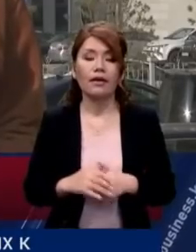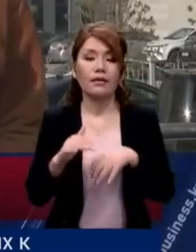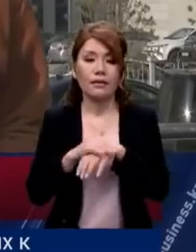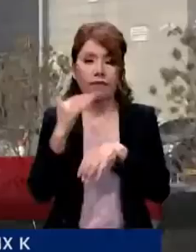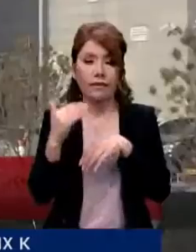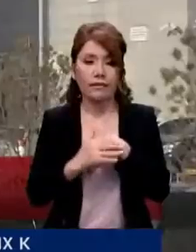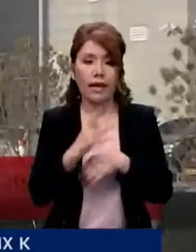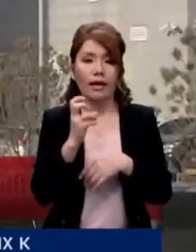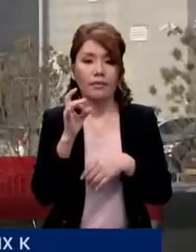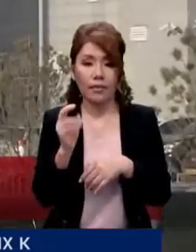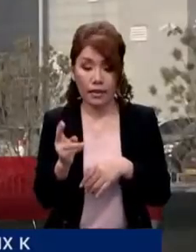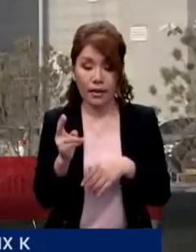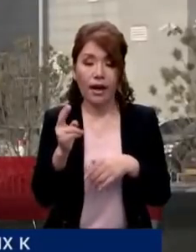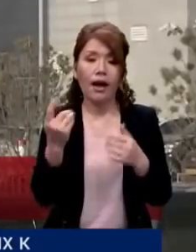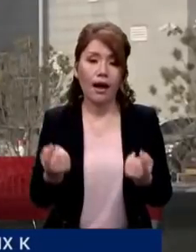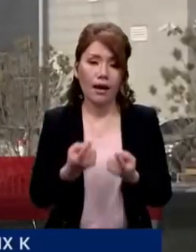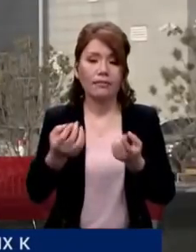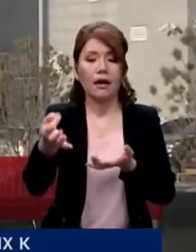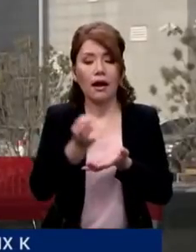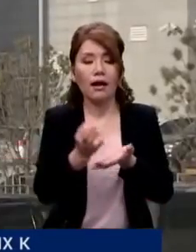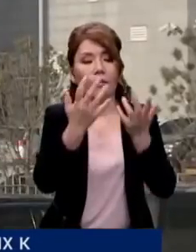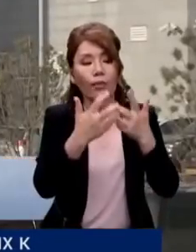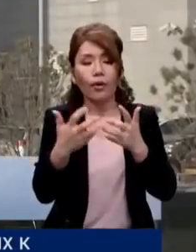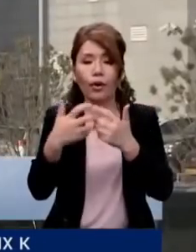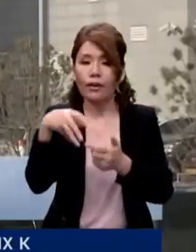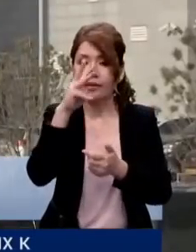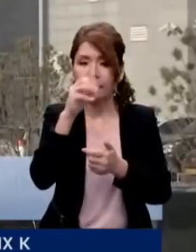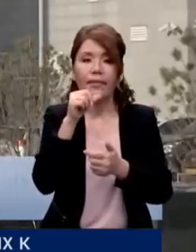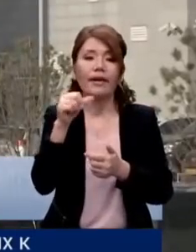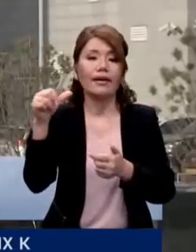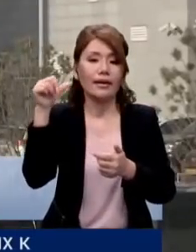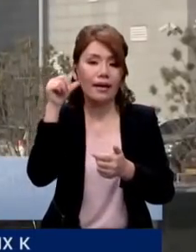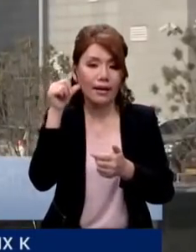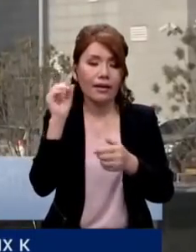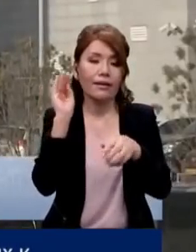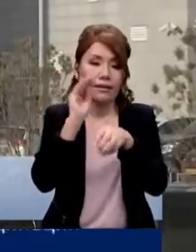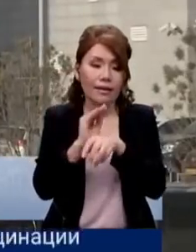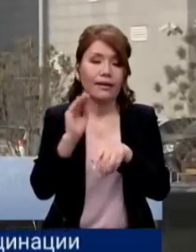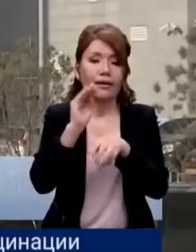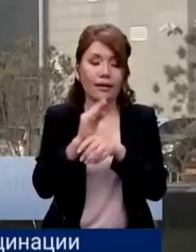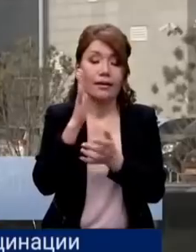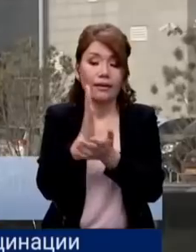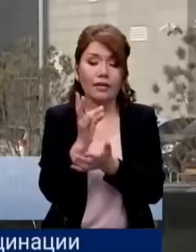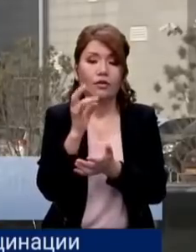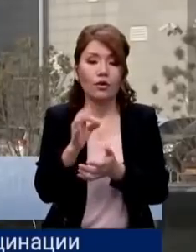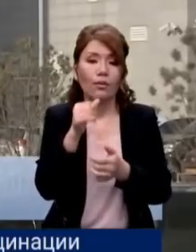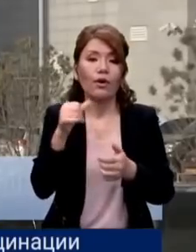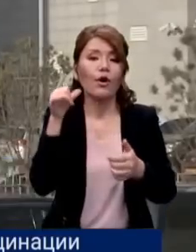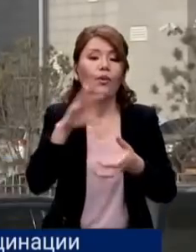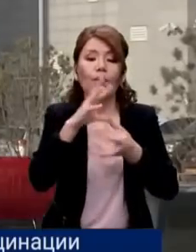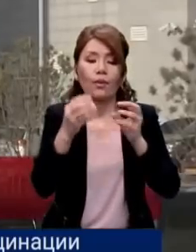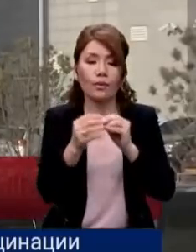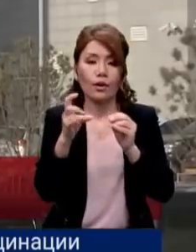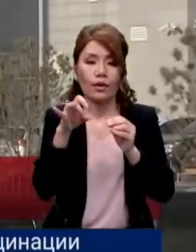Кеш жарық, Қайырбек, жауаптылар әдеттегідей әдемі есебінде жалақыны былтырдан бастап өсіріп жатырмыз деді. Өткен жылы қор мен оған